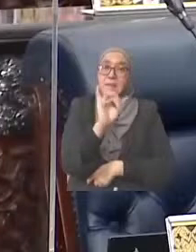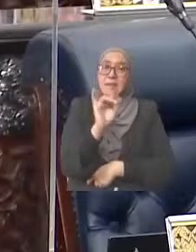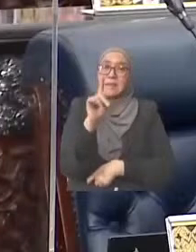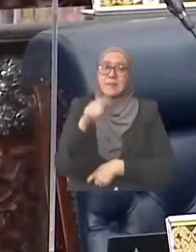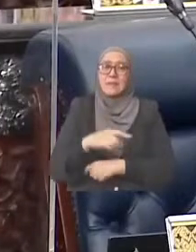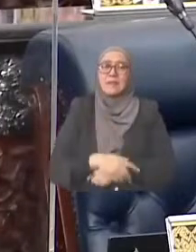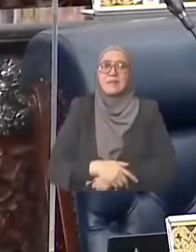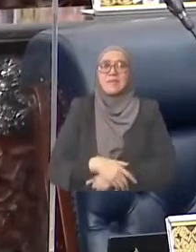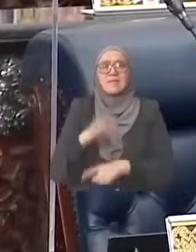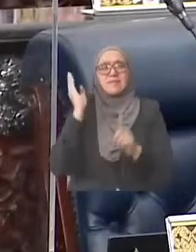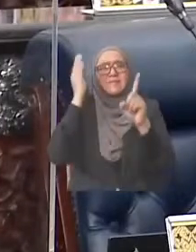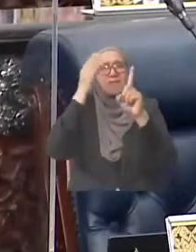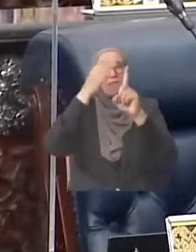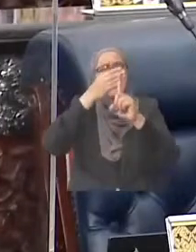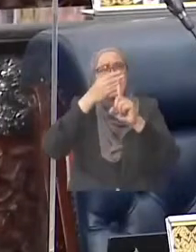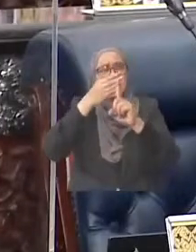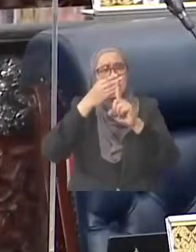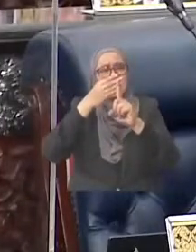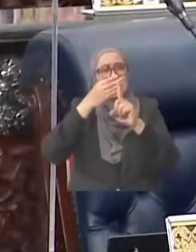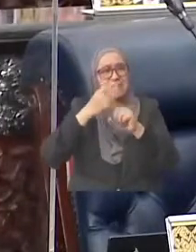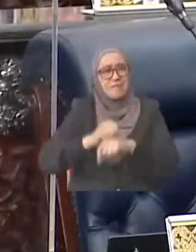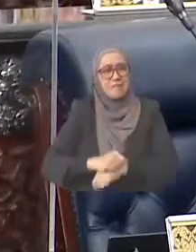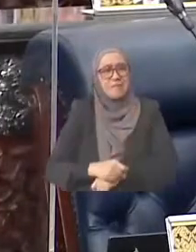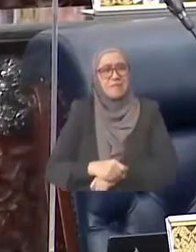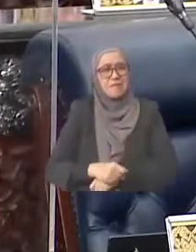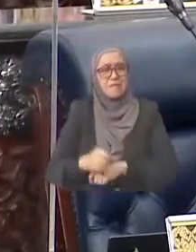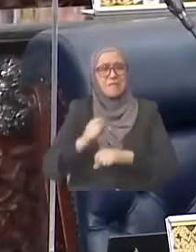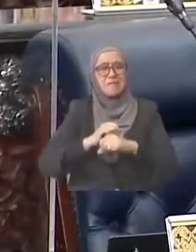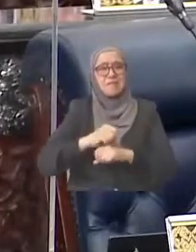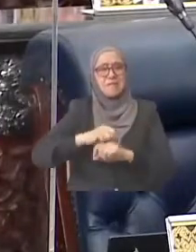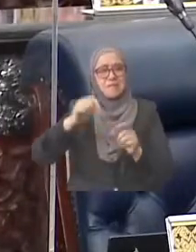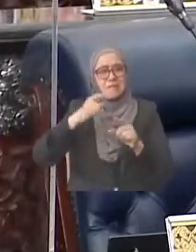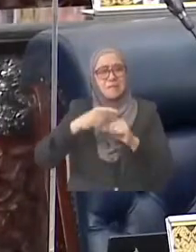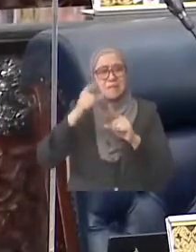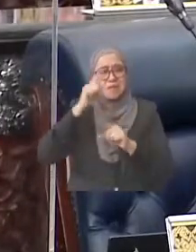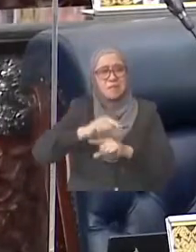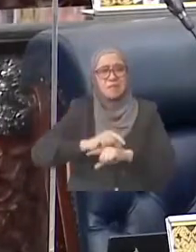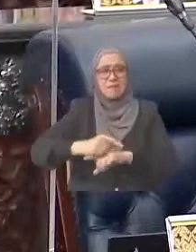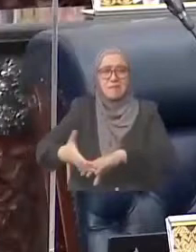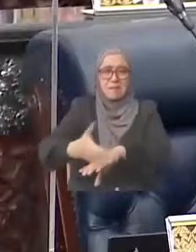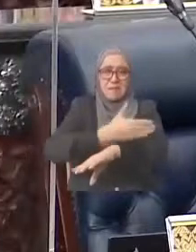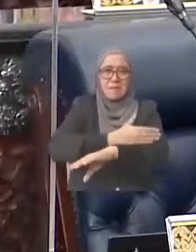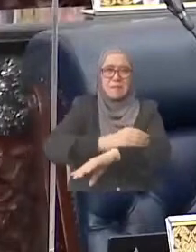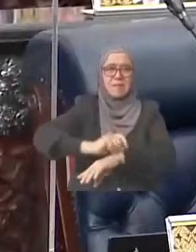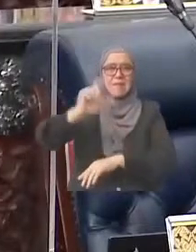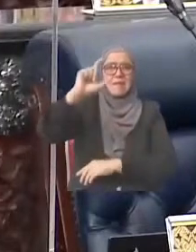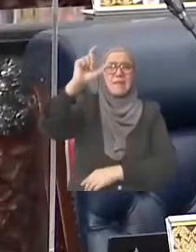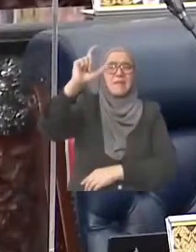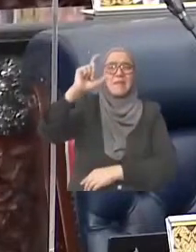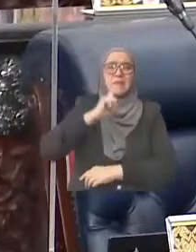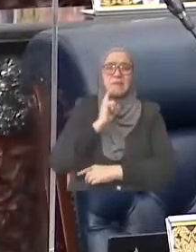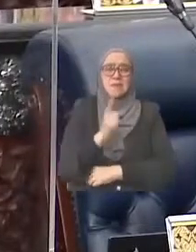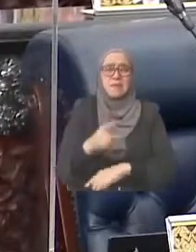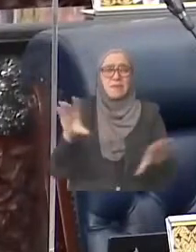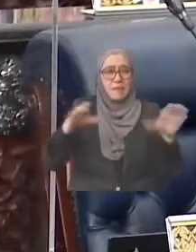syiar Islam berjanji tumpuan dalam raja 22 secara keseluruhan kerajaan memerlukan satu produk lagi